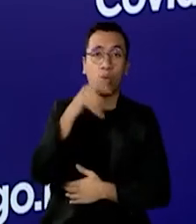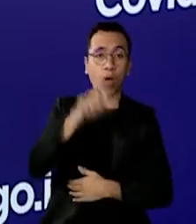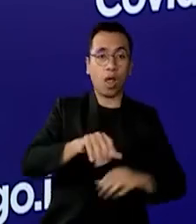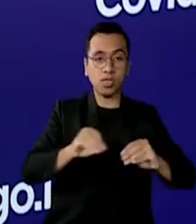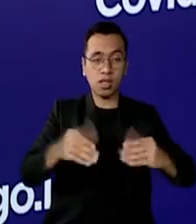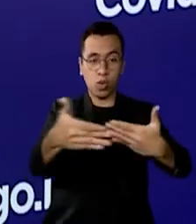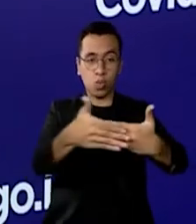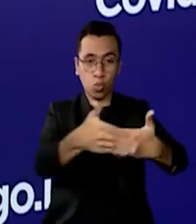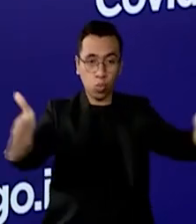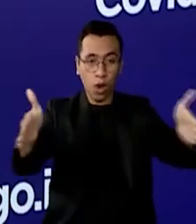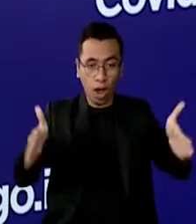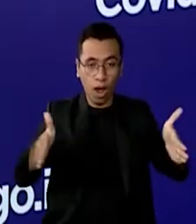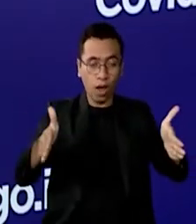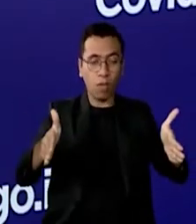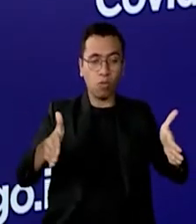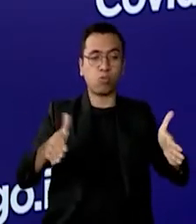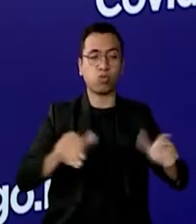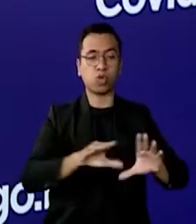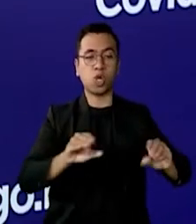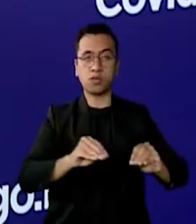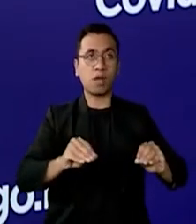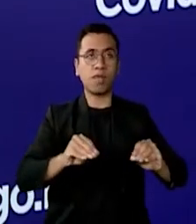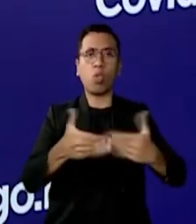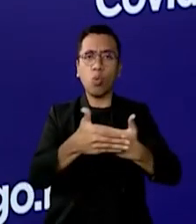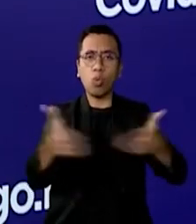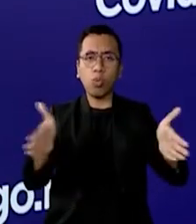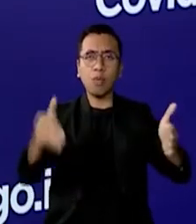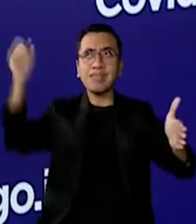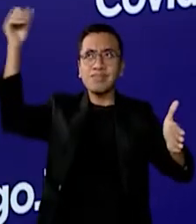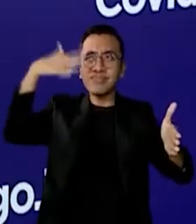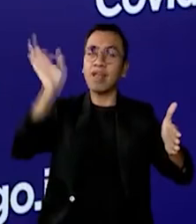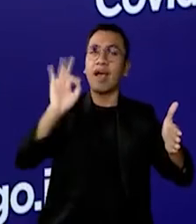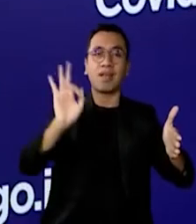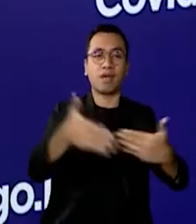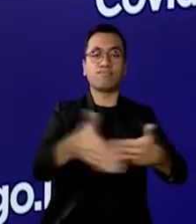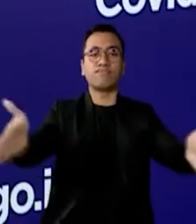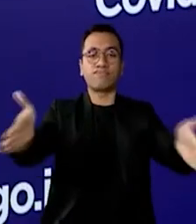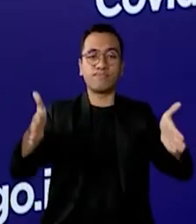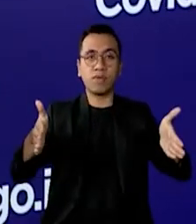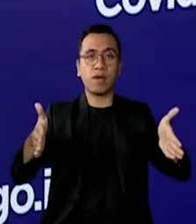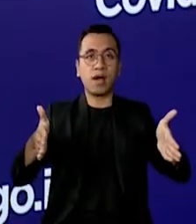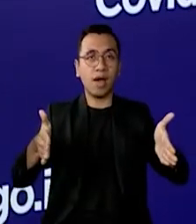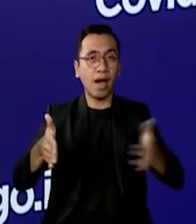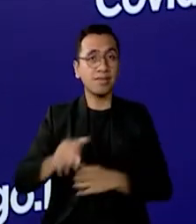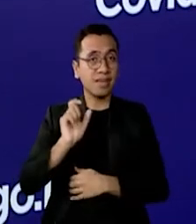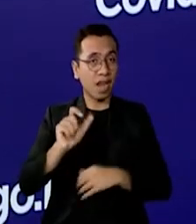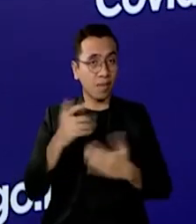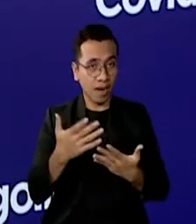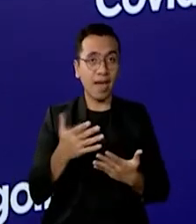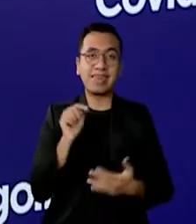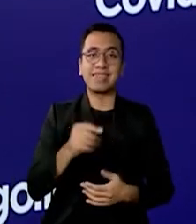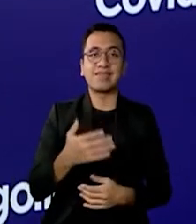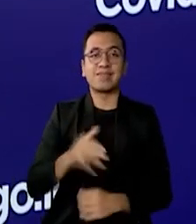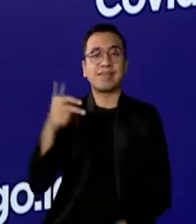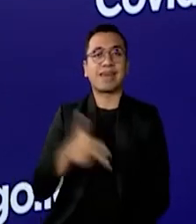jangka waktu tertentu berjam-jam seharinya nah langkah apa saja sih buceli yang diambil supaya tidak terjadi penularan coffee 19 di